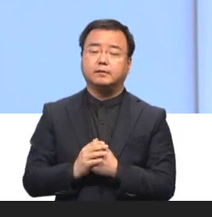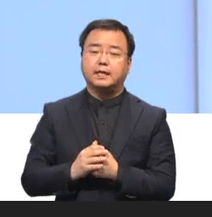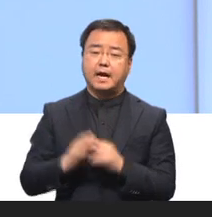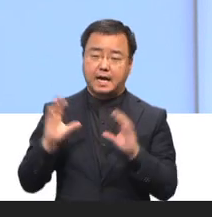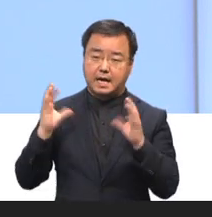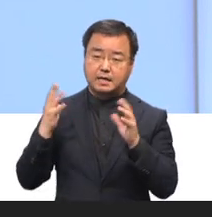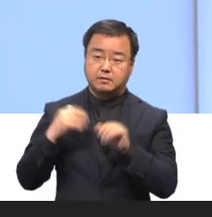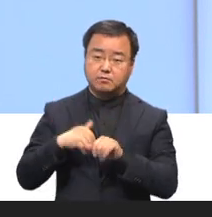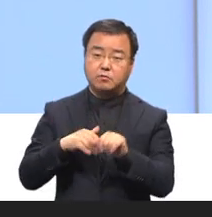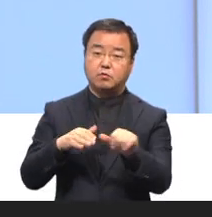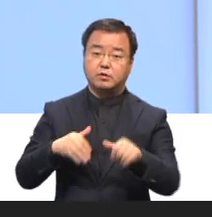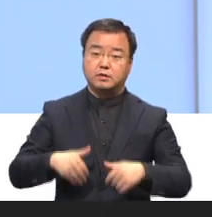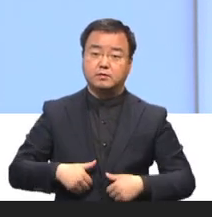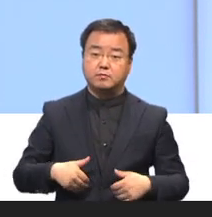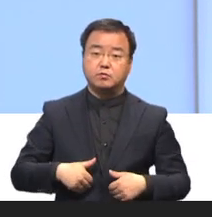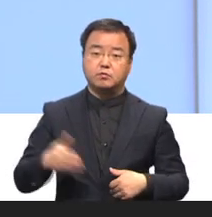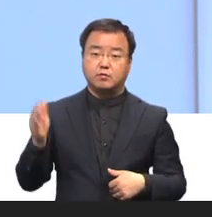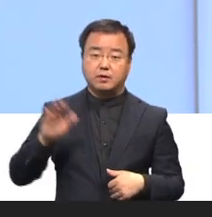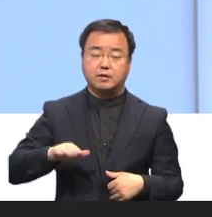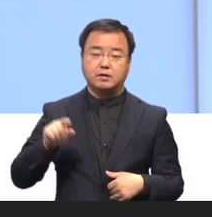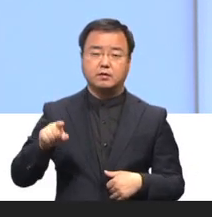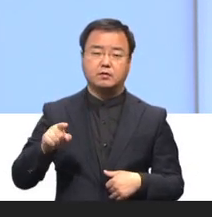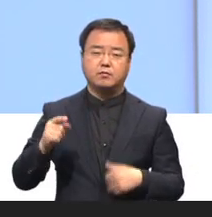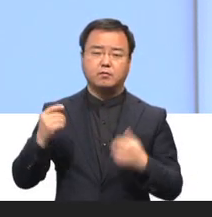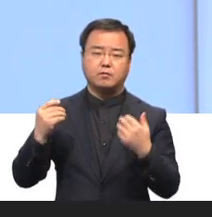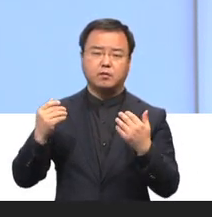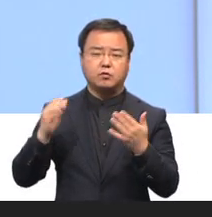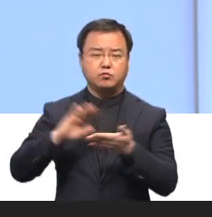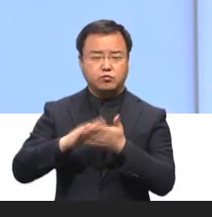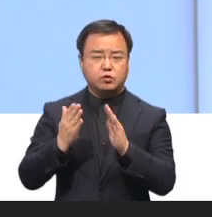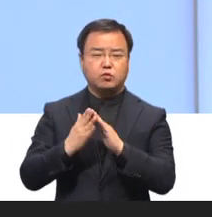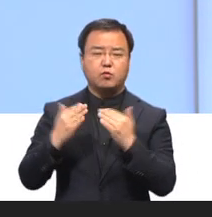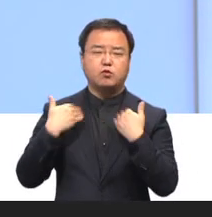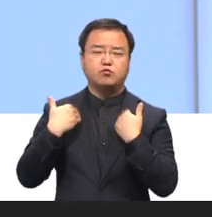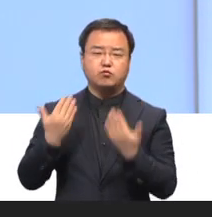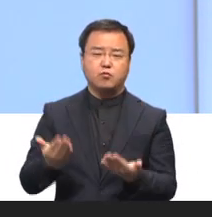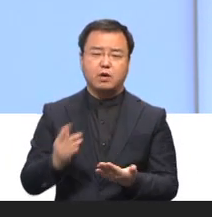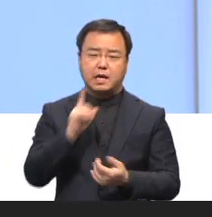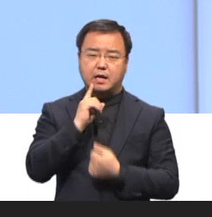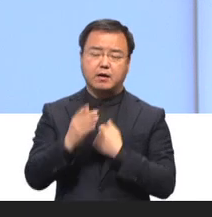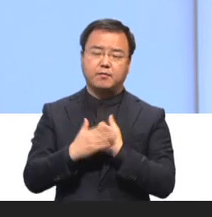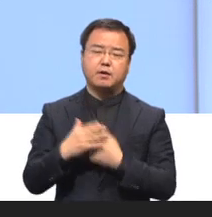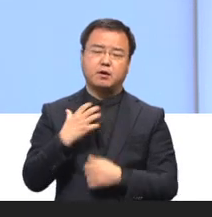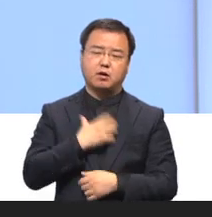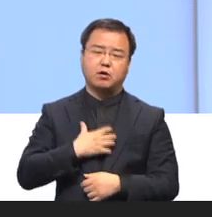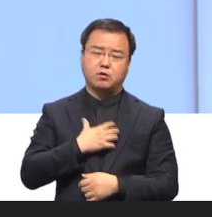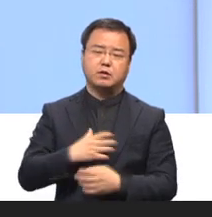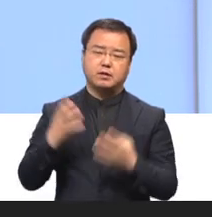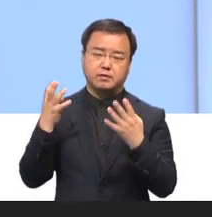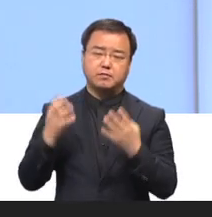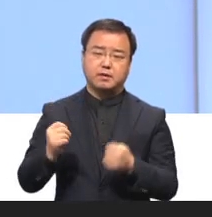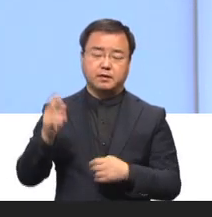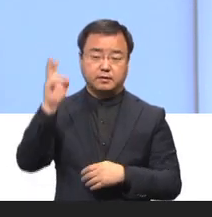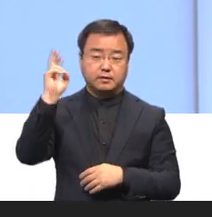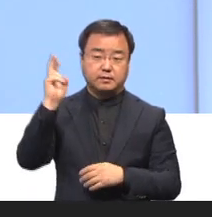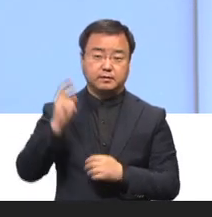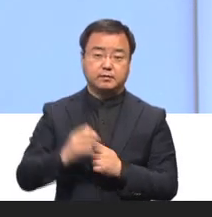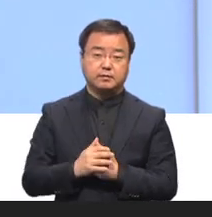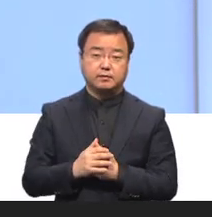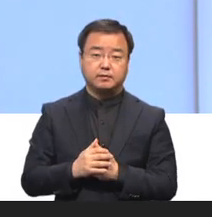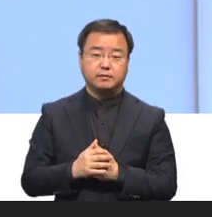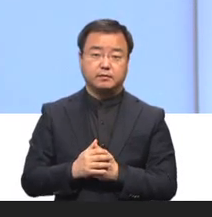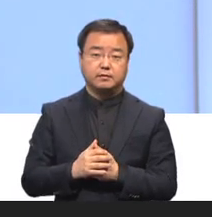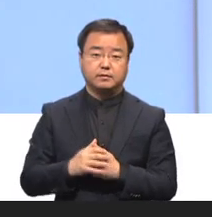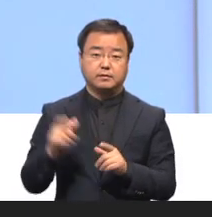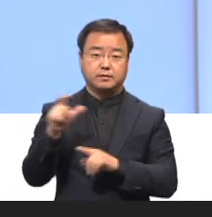보내야 되는데 이것을 예. 휴원을 하겠다고 그러니까 많은 부모들이 걱정이 많을 것 같습니다. 네, 좀 자세하게